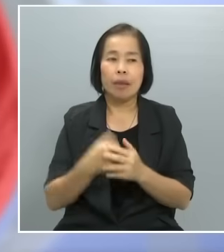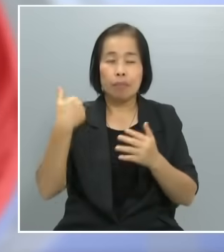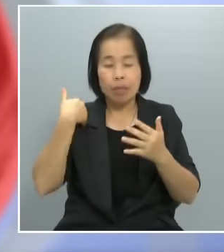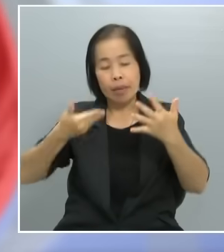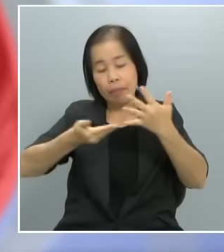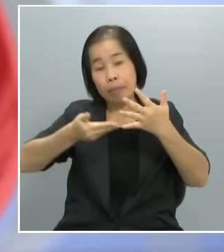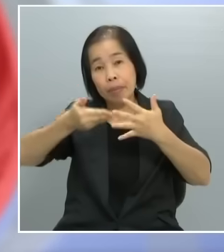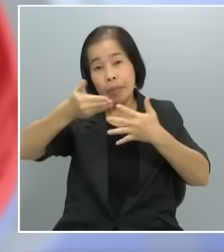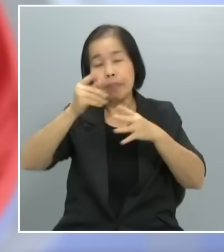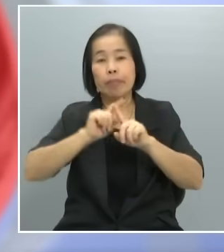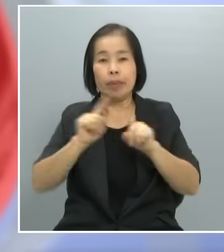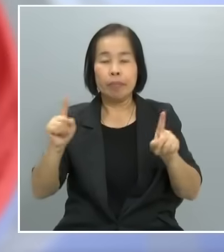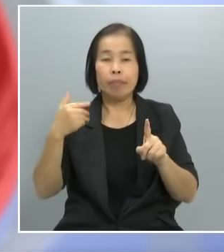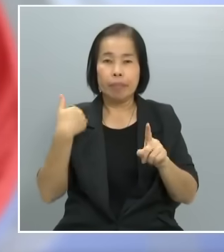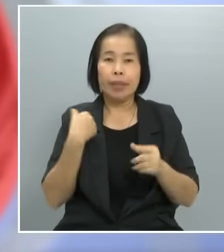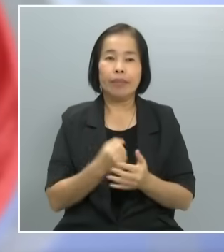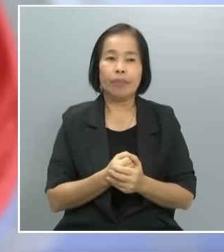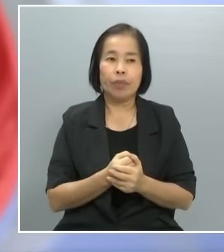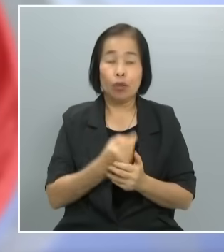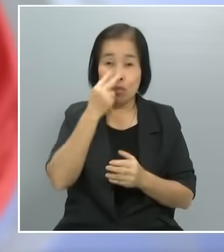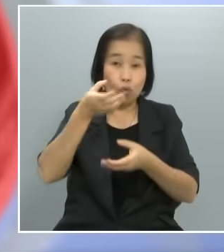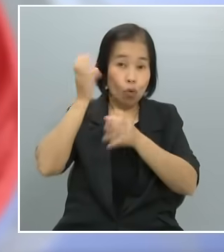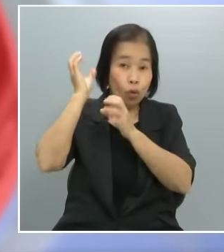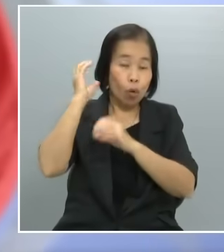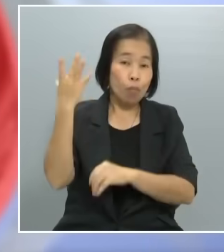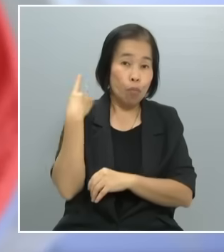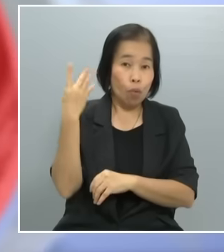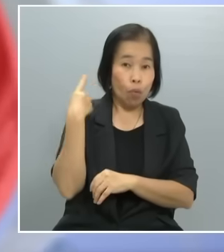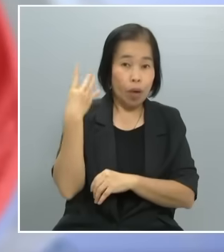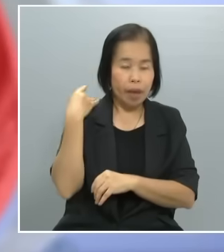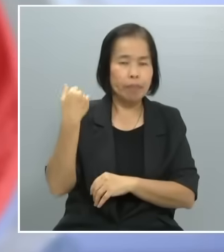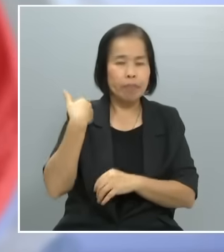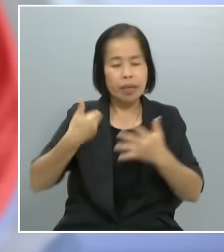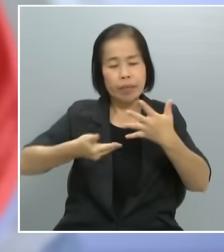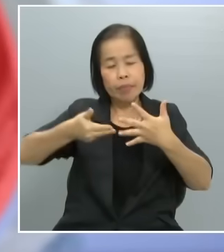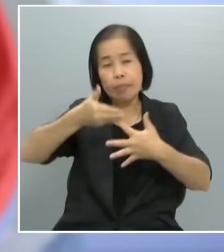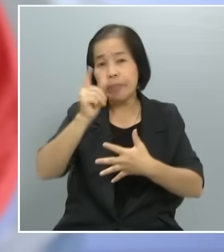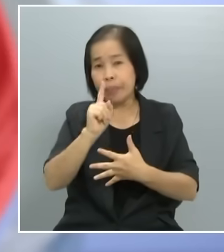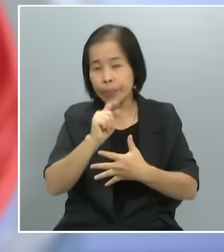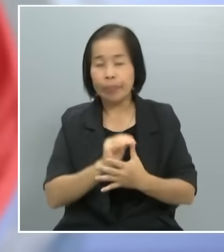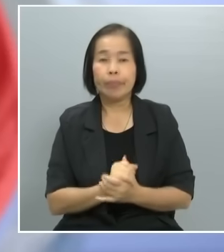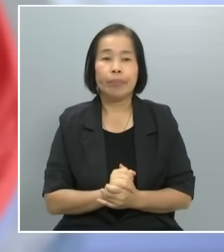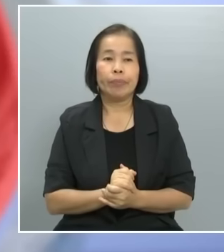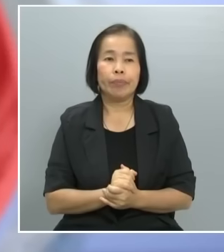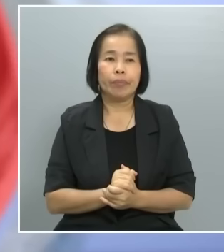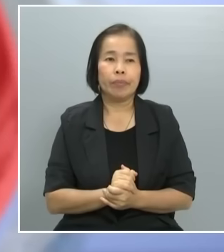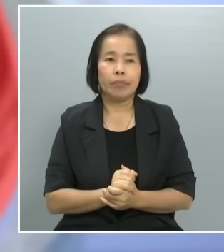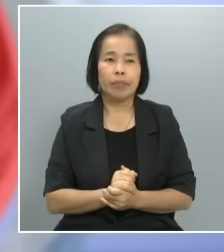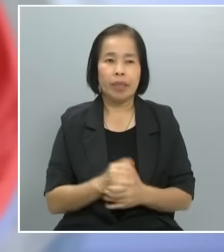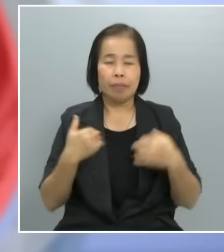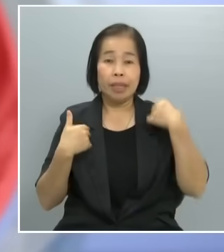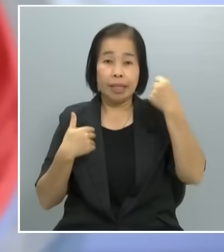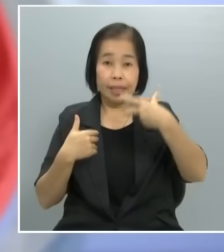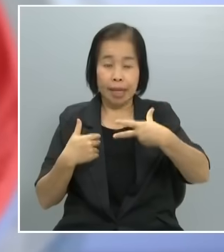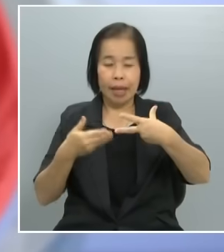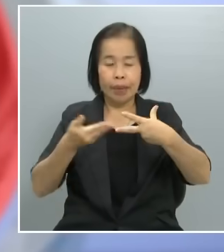แตกต่างกันไปอ่ะลองขอดูหน่อยนะฮะลองดูหน่อยมีระดับไหนบ้าง มี3เลเวล ช่างไปสรรห